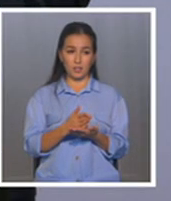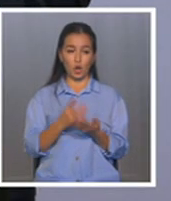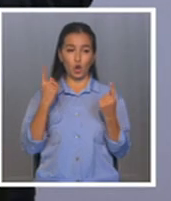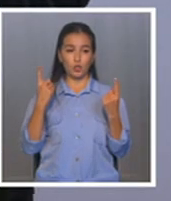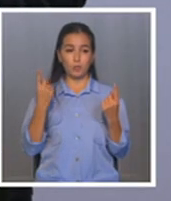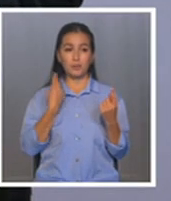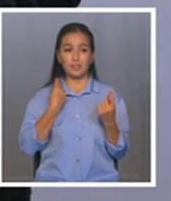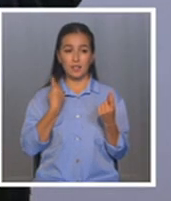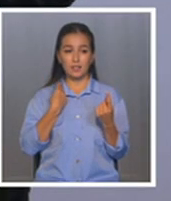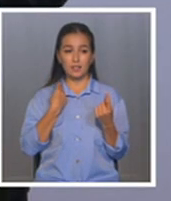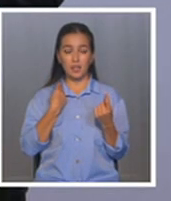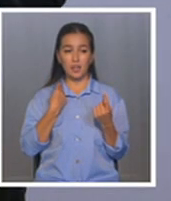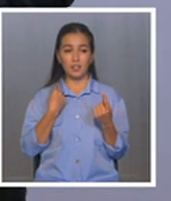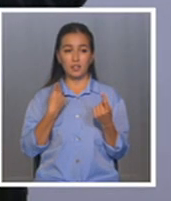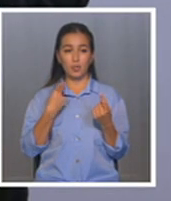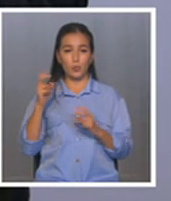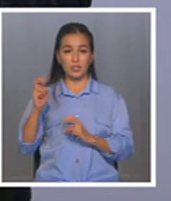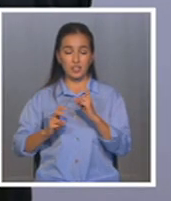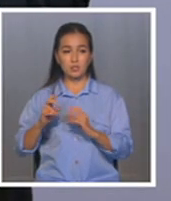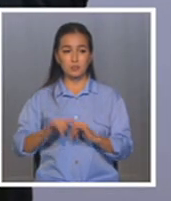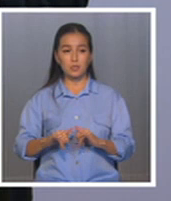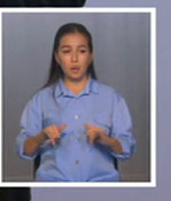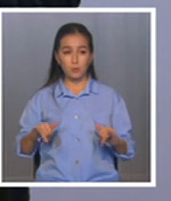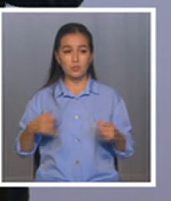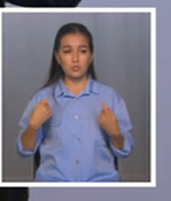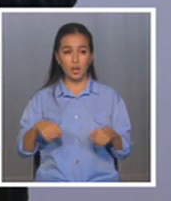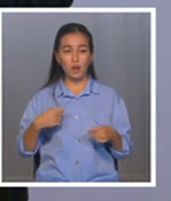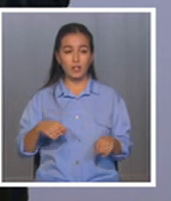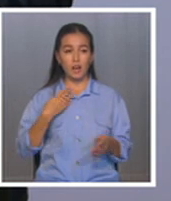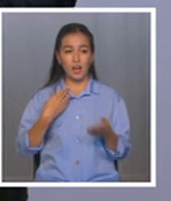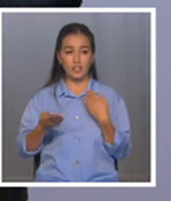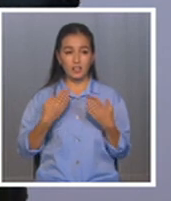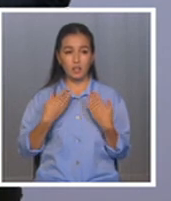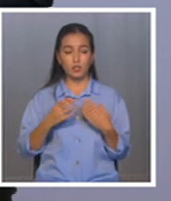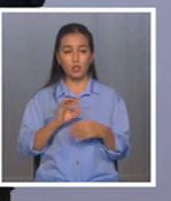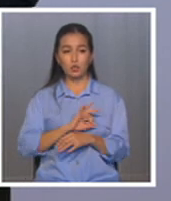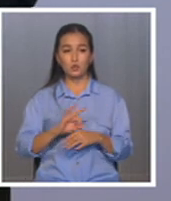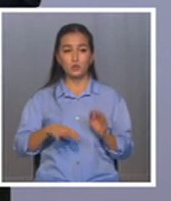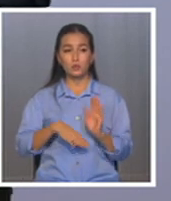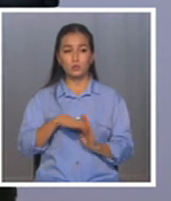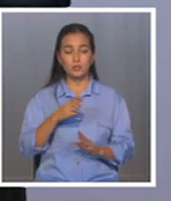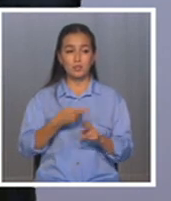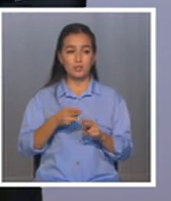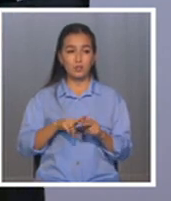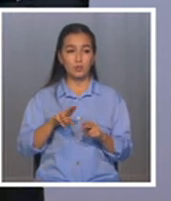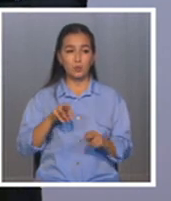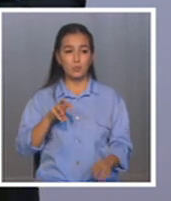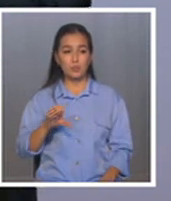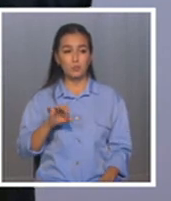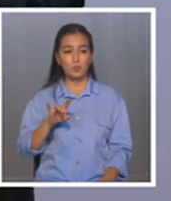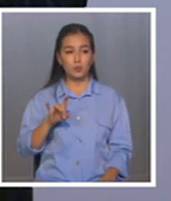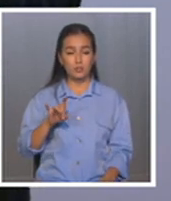Ұлыбританияда өнеркәсіптің дамуы және сауда қарым-қатынастарының күштілігін Томас Мордың өзі де сезінген